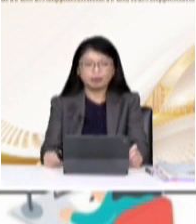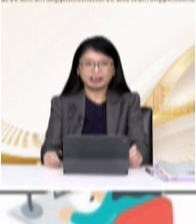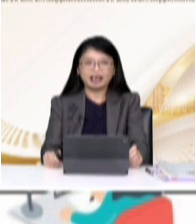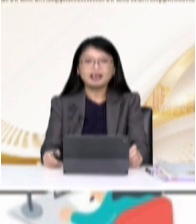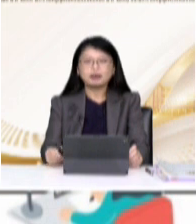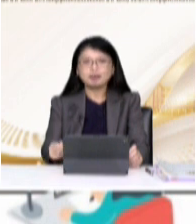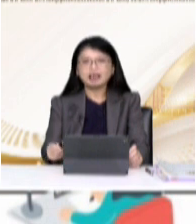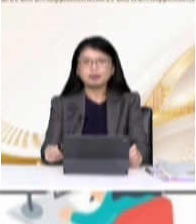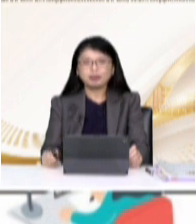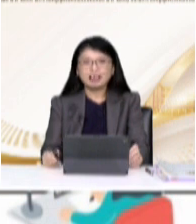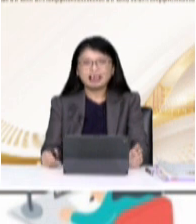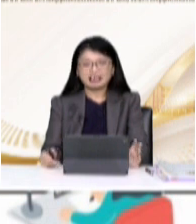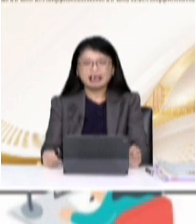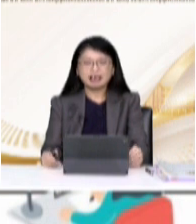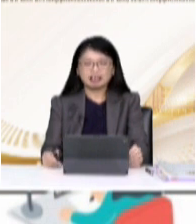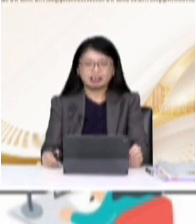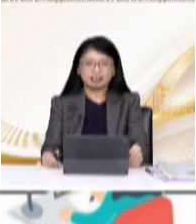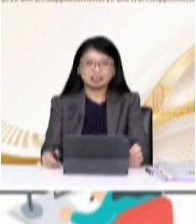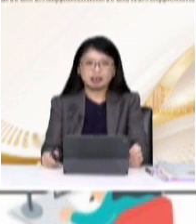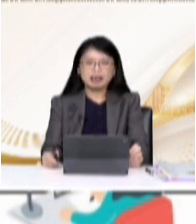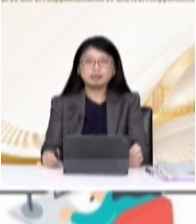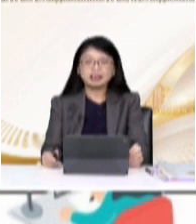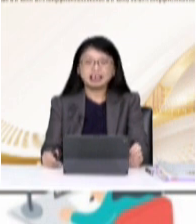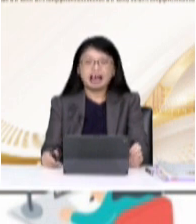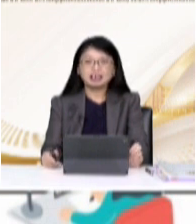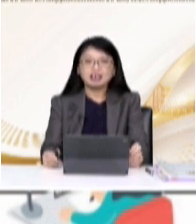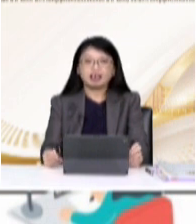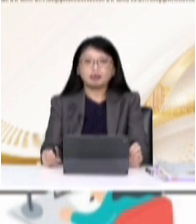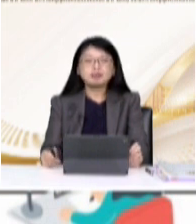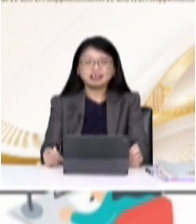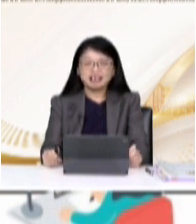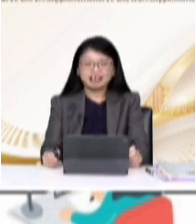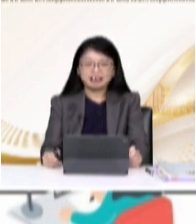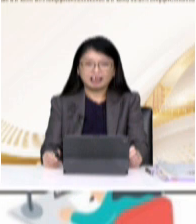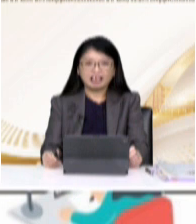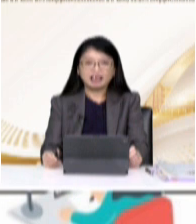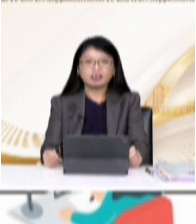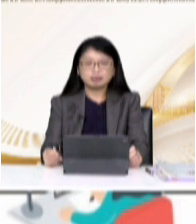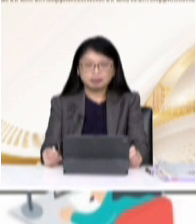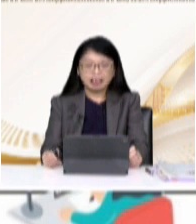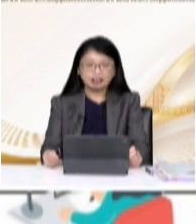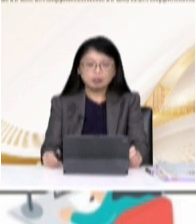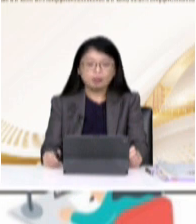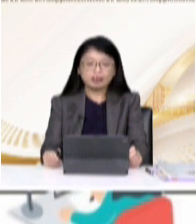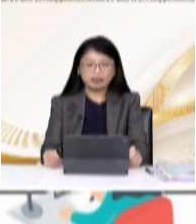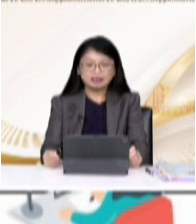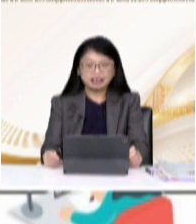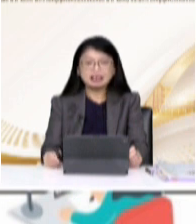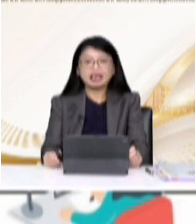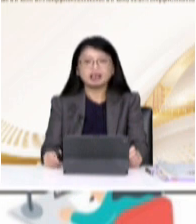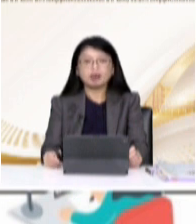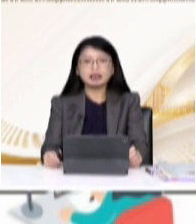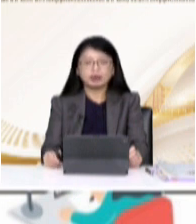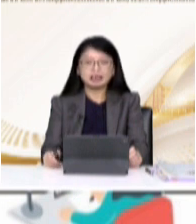ระทรวงอย่างเงี้ยโดยไม่ได้กำหนดว่าแต่ละท่านเนี่ยสามารถดำเนินการร่วมกันหรือแยกกันอย่างไรเนี่ยกรรมการก็มองว่ากรณีเช่น